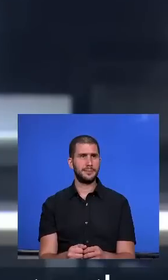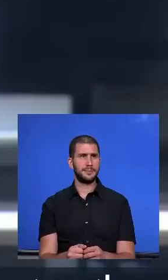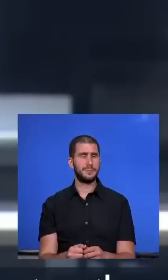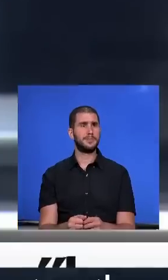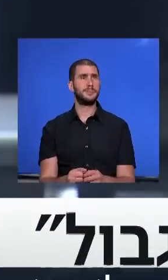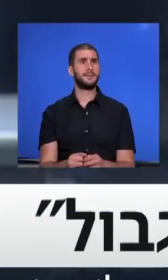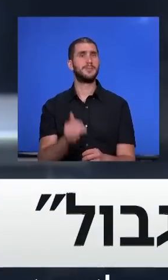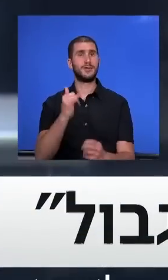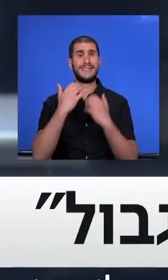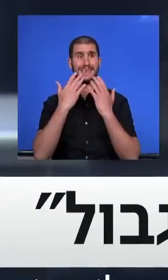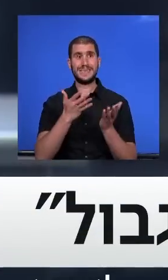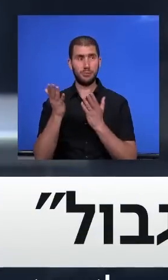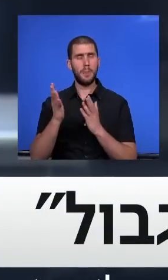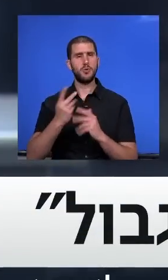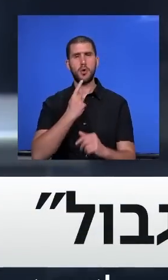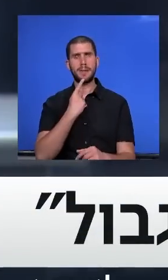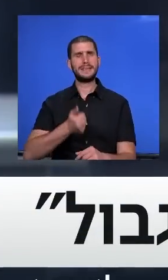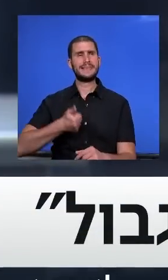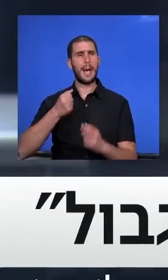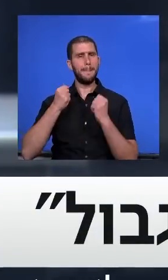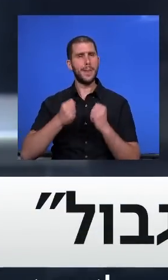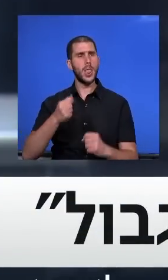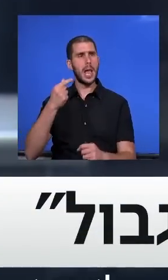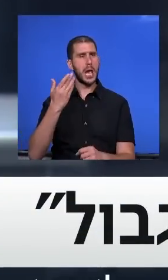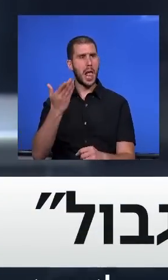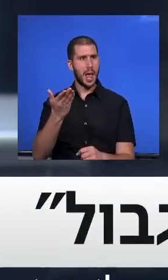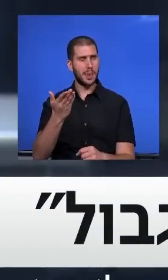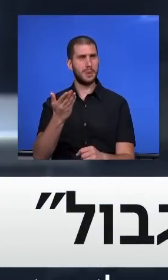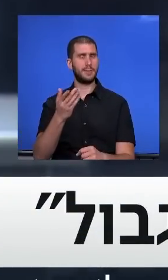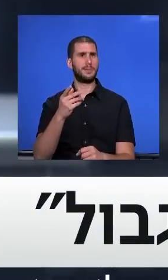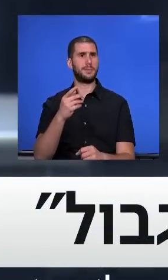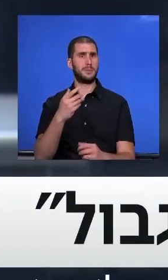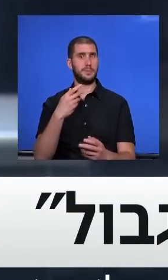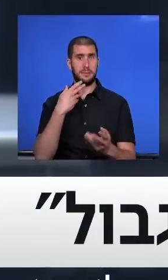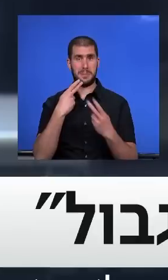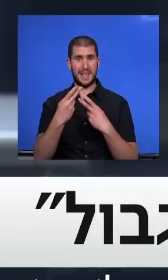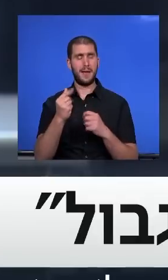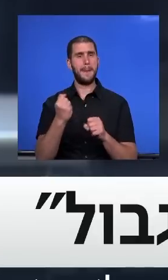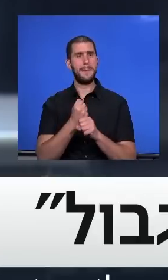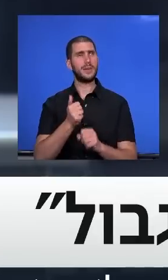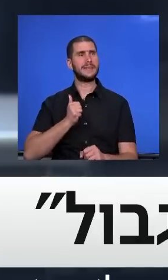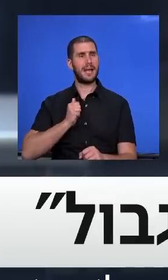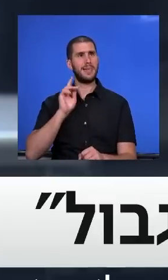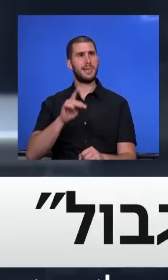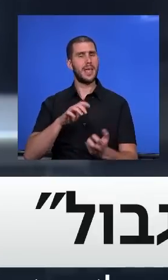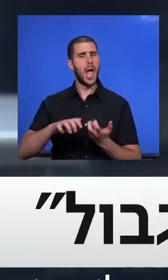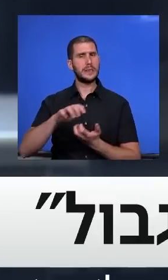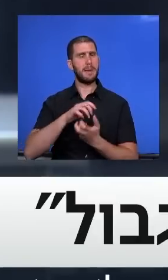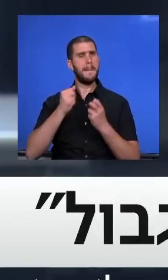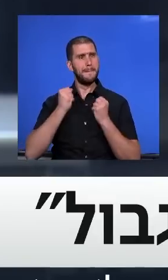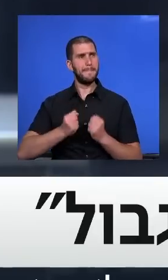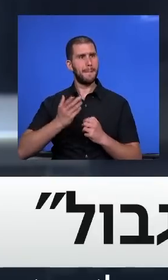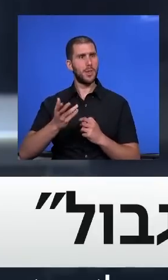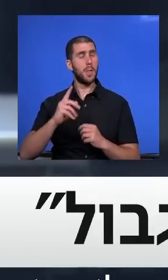ואנחנו מהסיפור הזה לדברים של שר הביטחון גלנט, שמתייחס לפני זמן קצר לפעילות צהל נגד ההסלמה הביטחונית